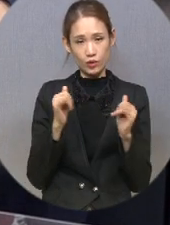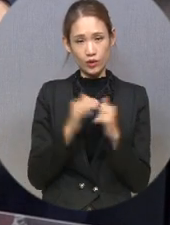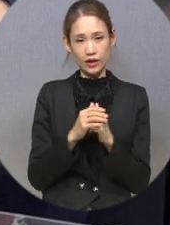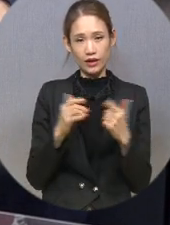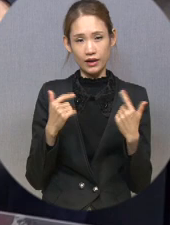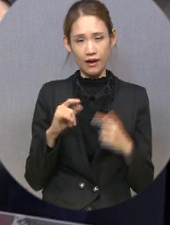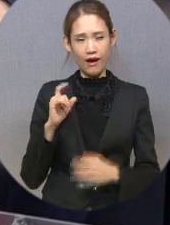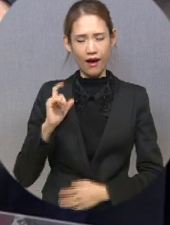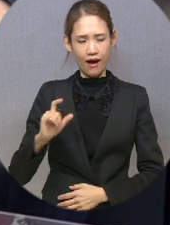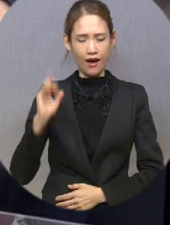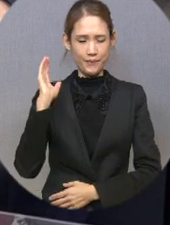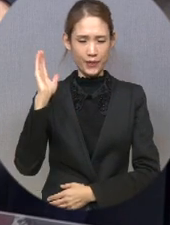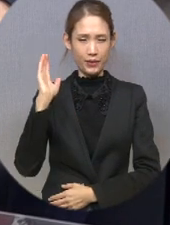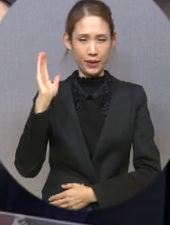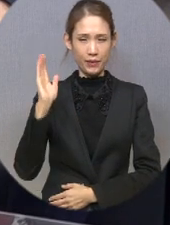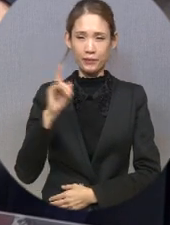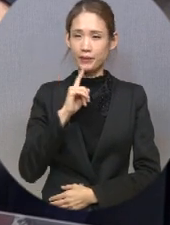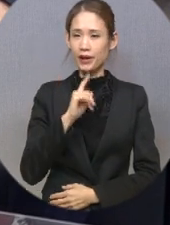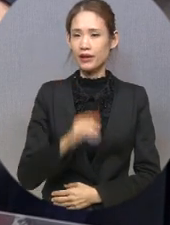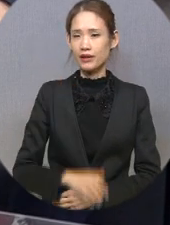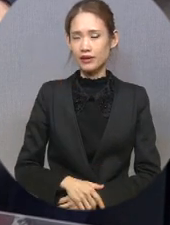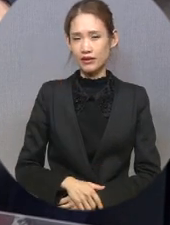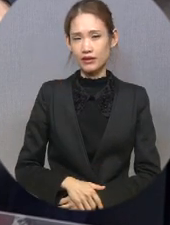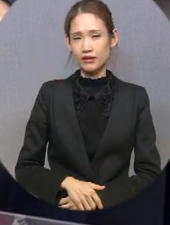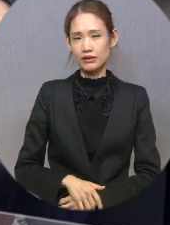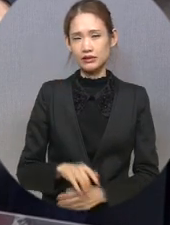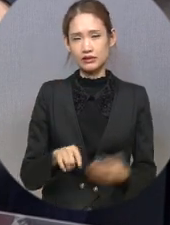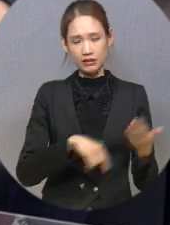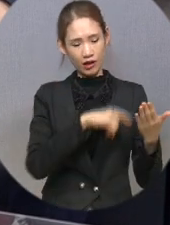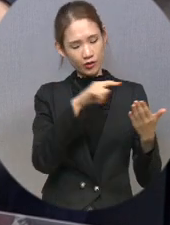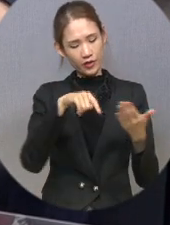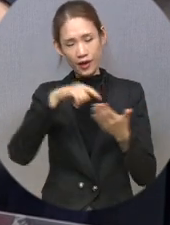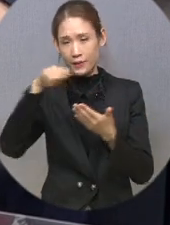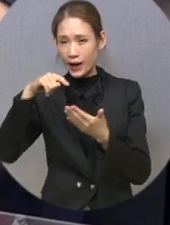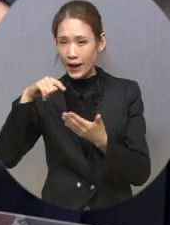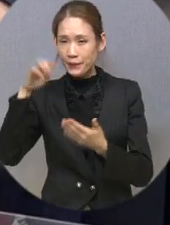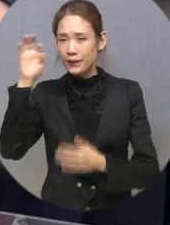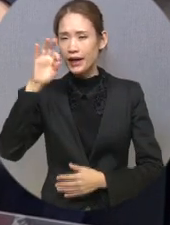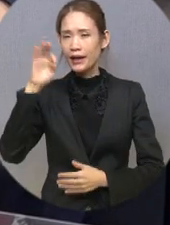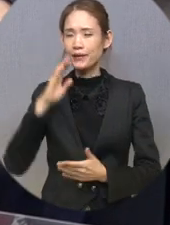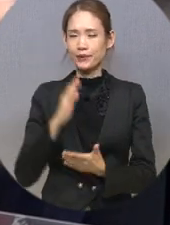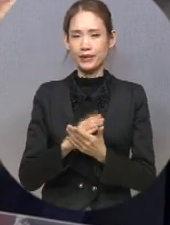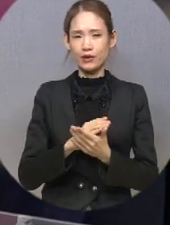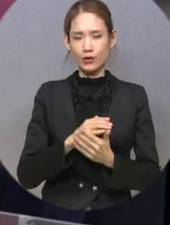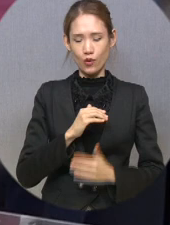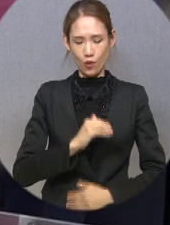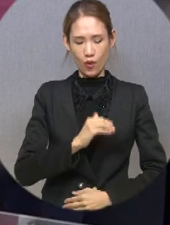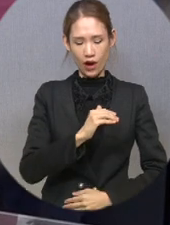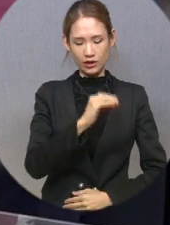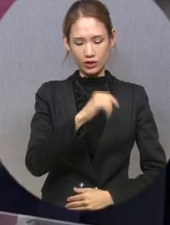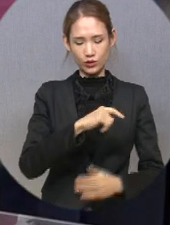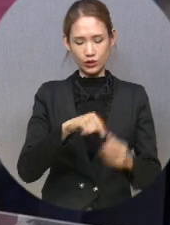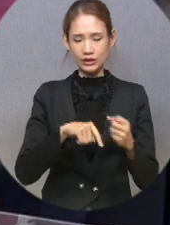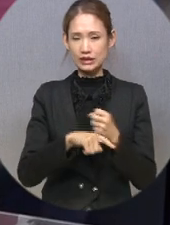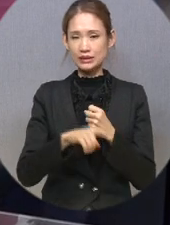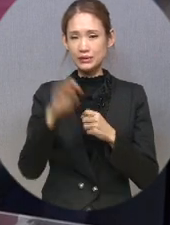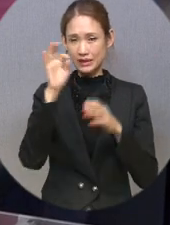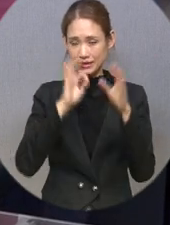교육학자들도 항상 강조해왔던 게 뭐냐면 정답 찾기보다는 정말 과정 속에서 의미